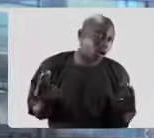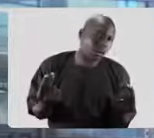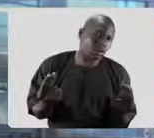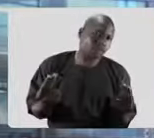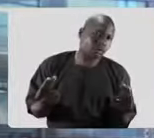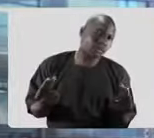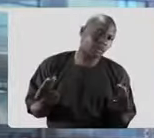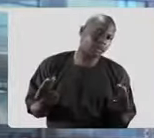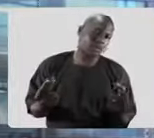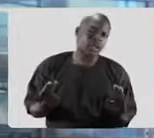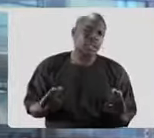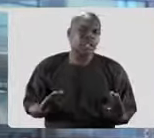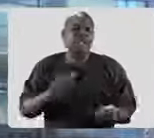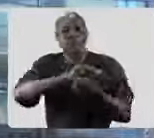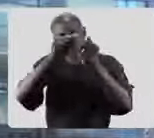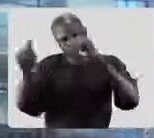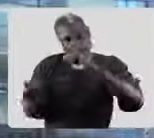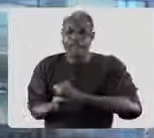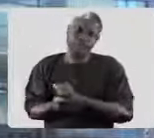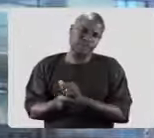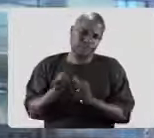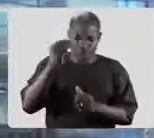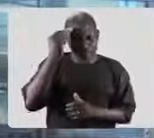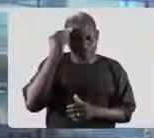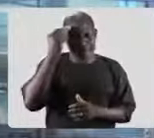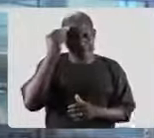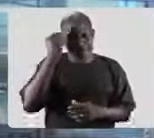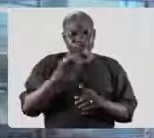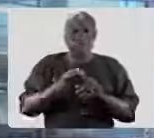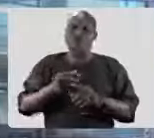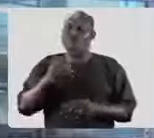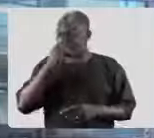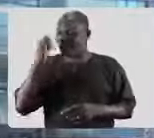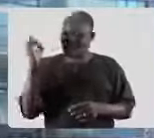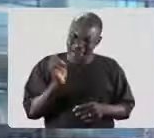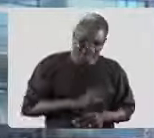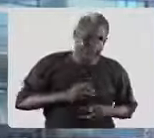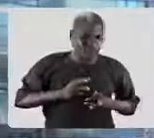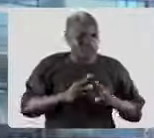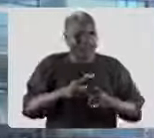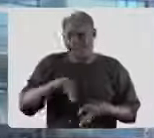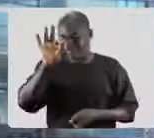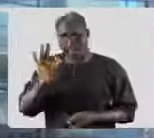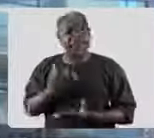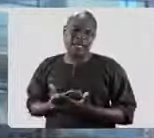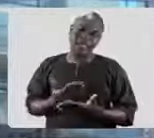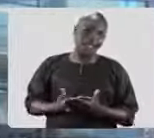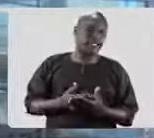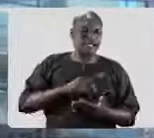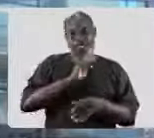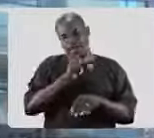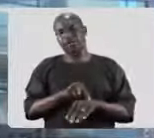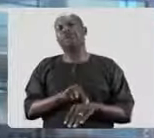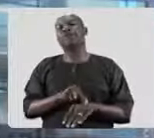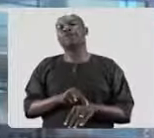madofonom mo mayan sakra ya dwen emfri sikani bre bebre ba aba e wo mai mu